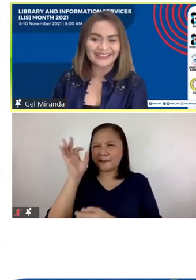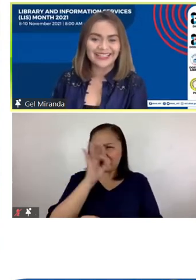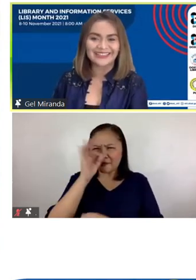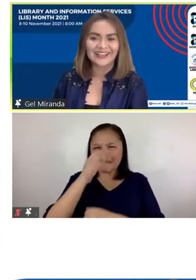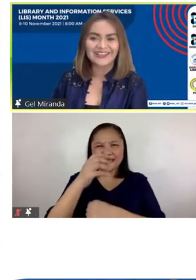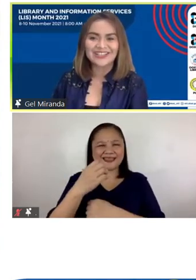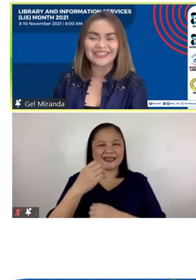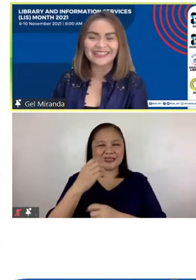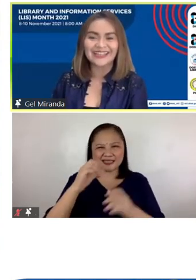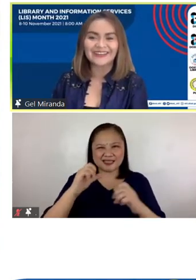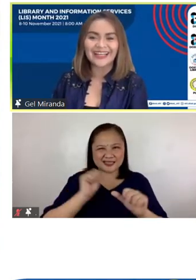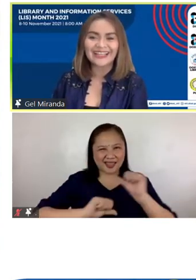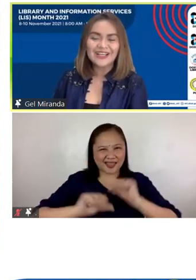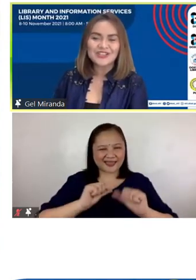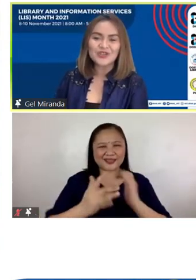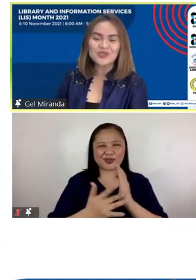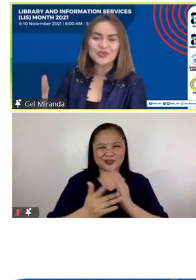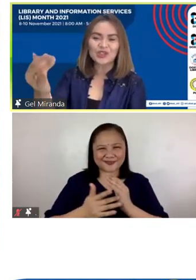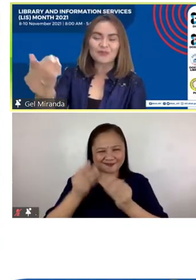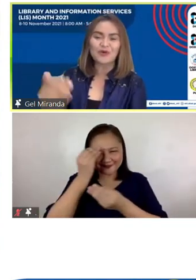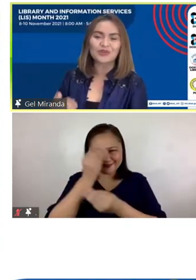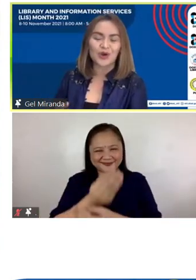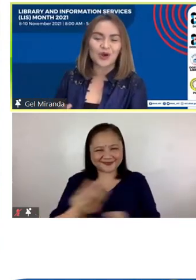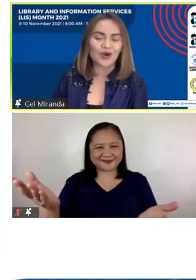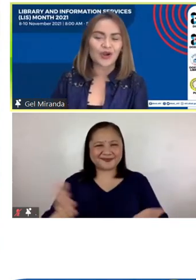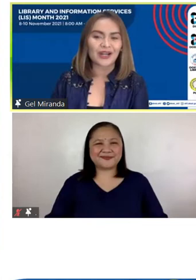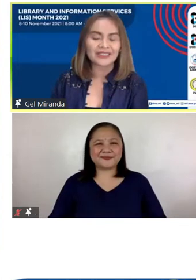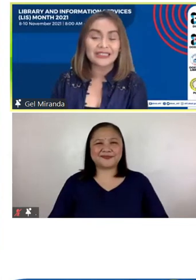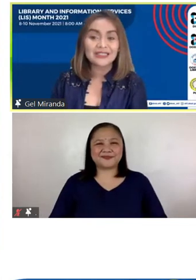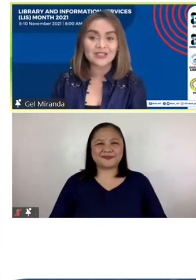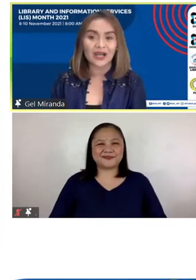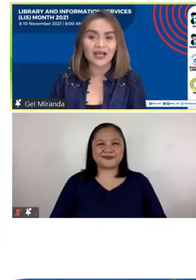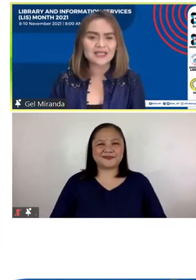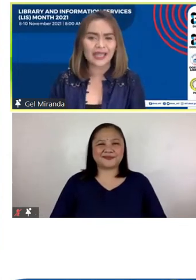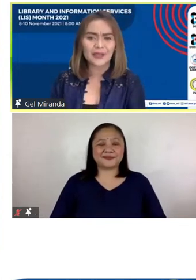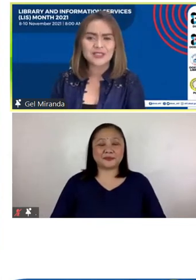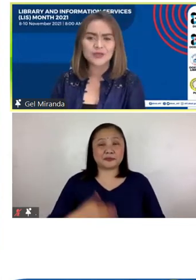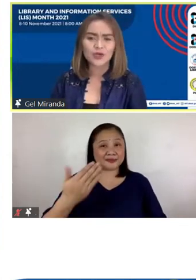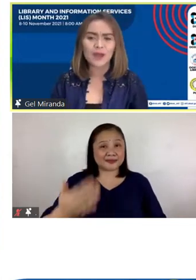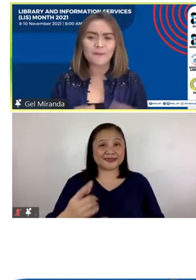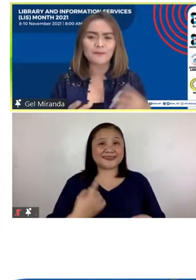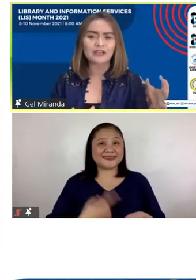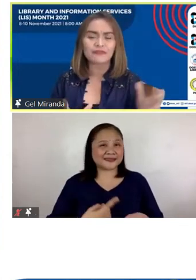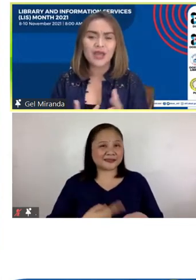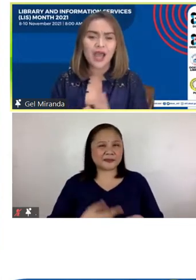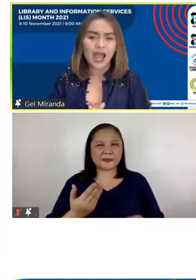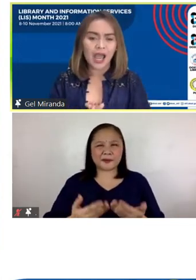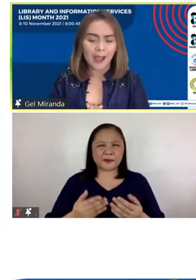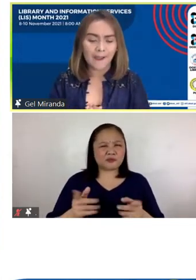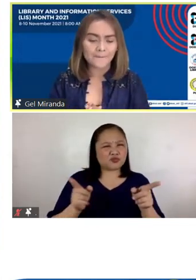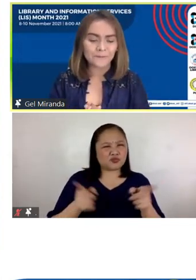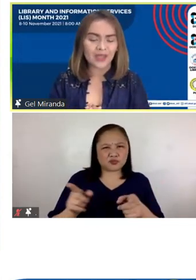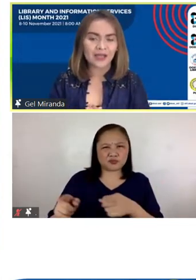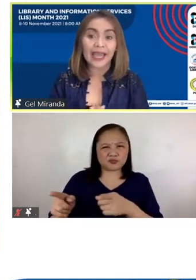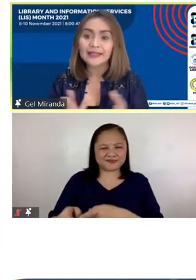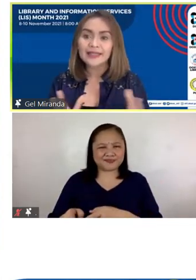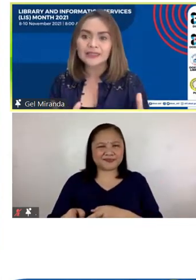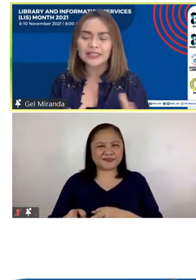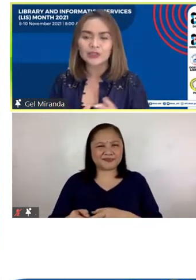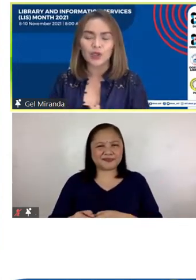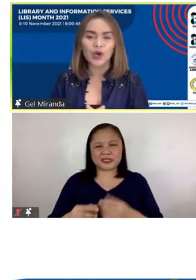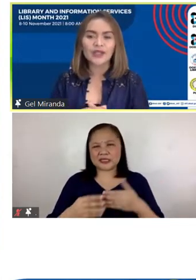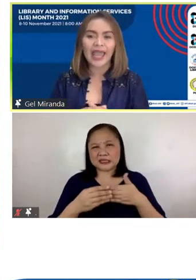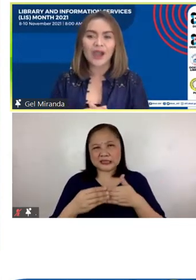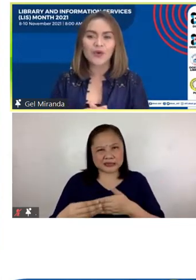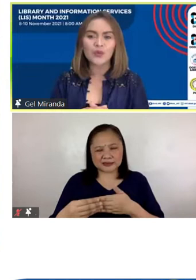science and technology. Alright? So yung susunod ko pong talk or di-discuss, siguro mga brief guide lang